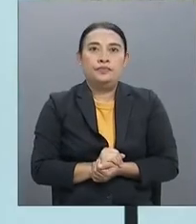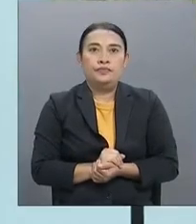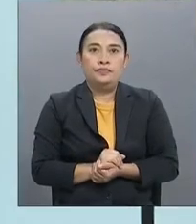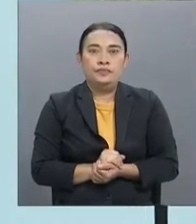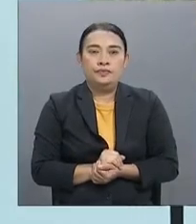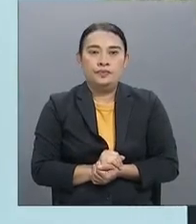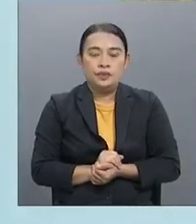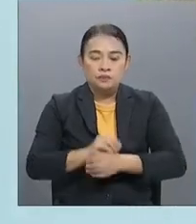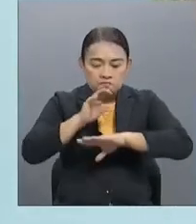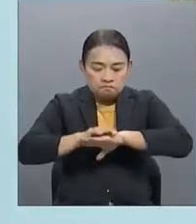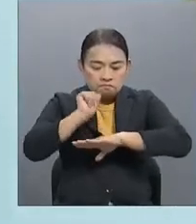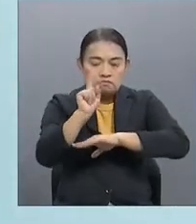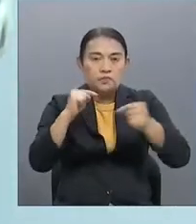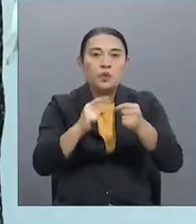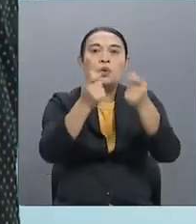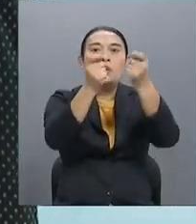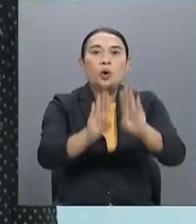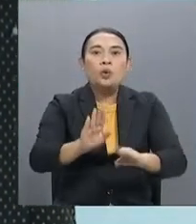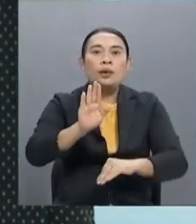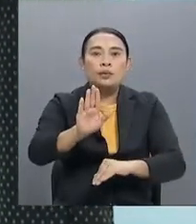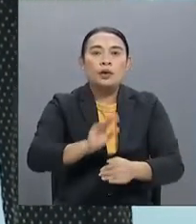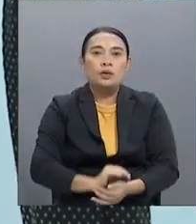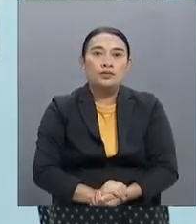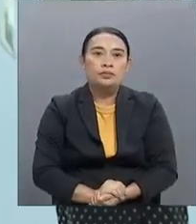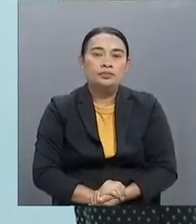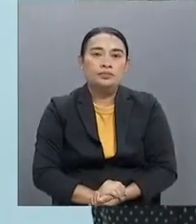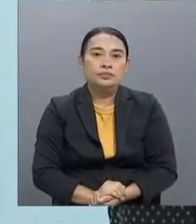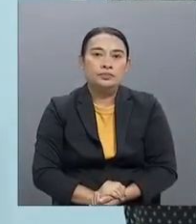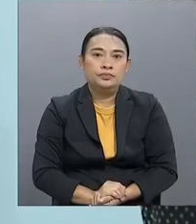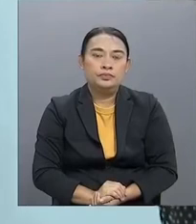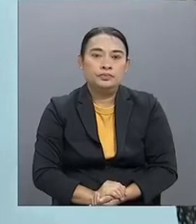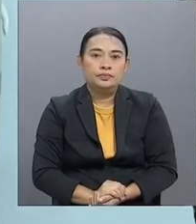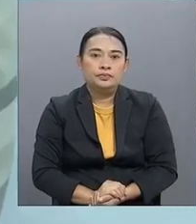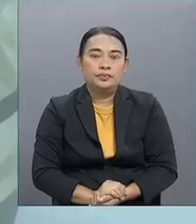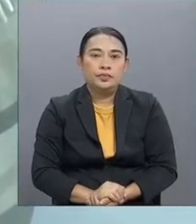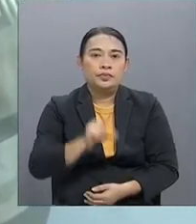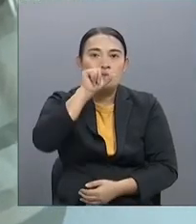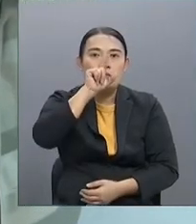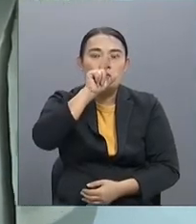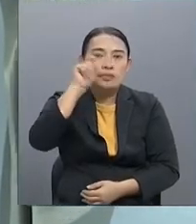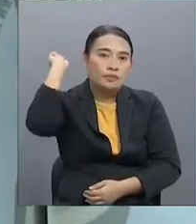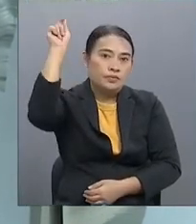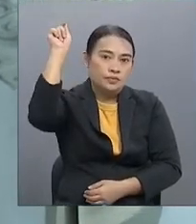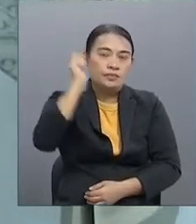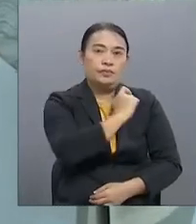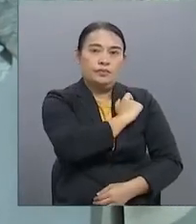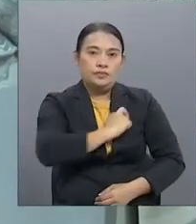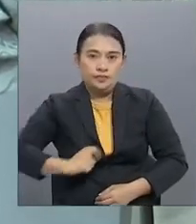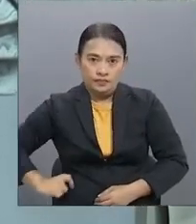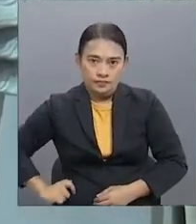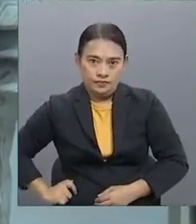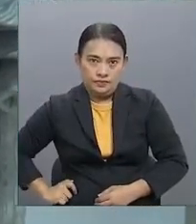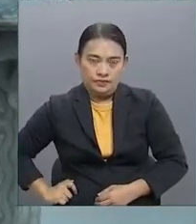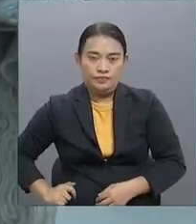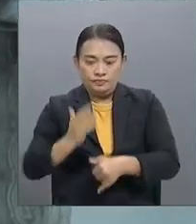ปรีชาสามารถด้านการออกแบบของสมเด็จพระเจ้าลูกเธอเจ้าฟ้าสิริวัณวรีนารีรัตนราชกัญญาศิลปินศิลปาธรดีเด่นส